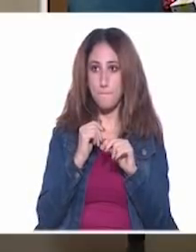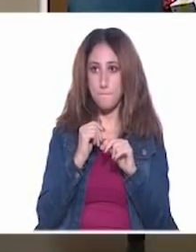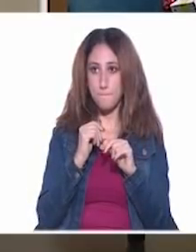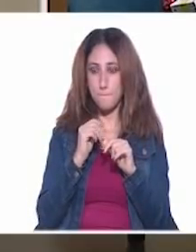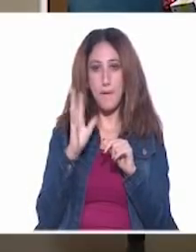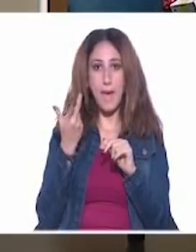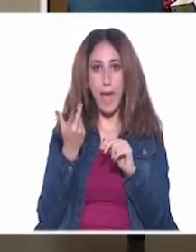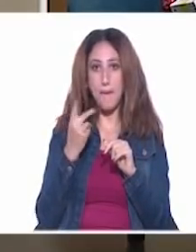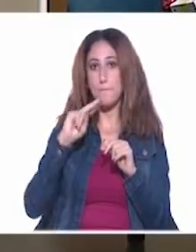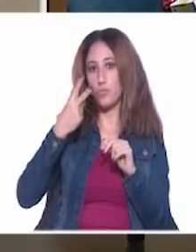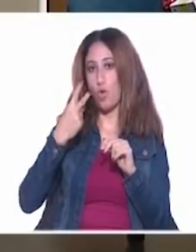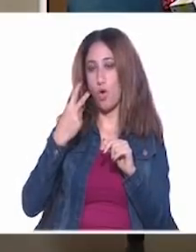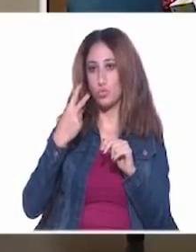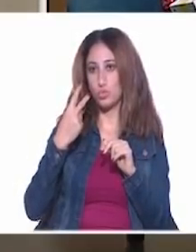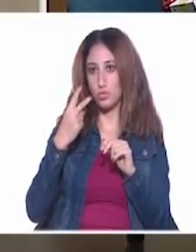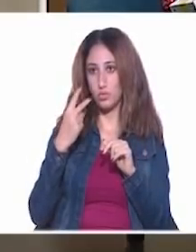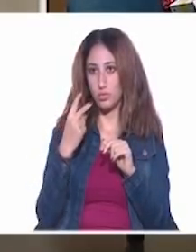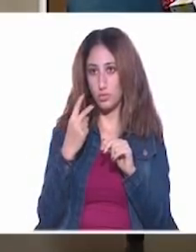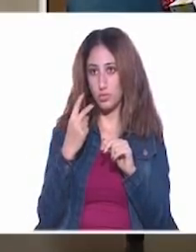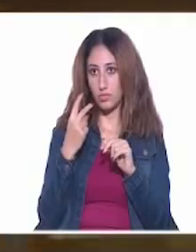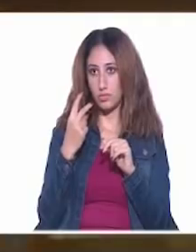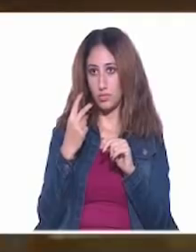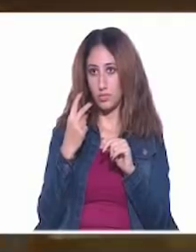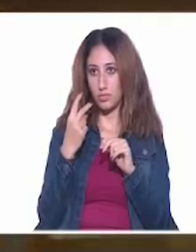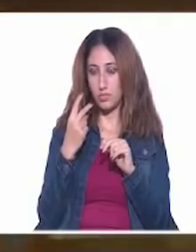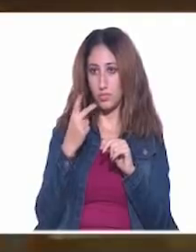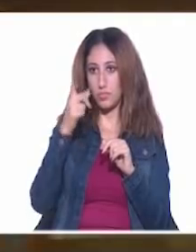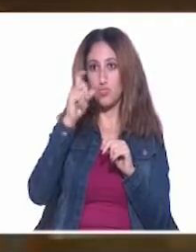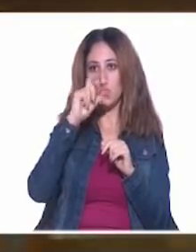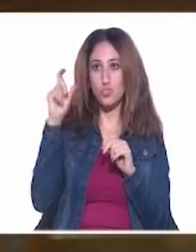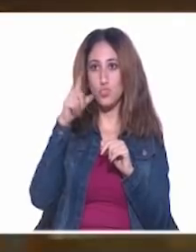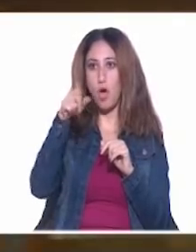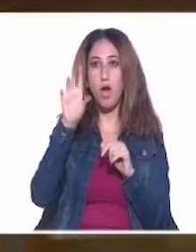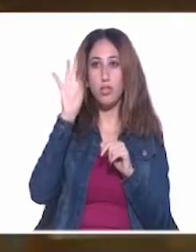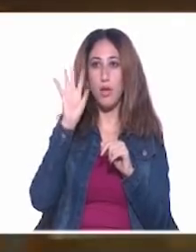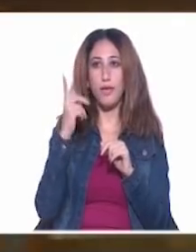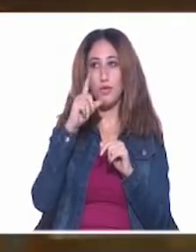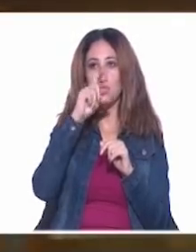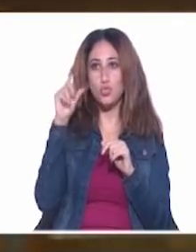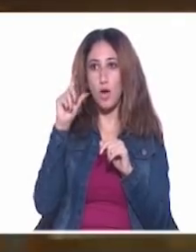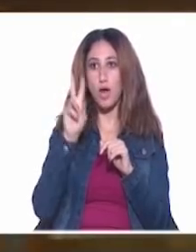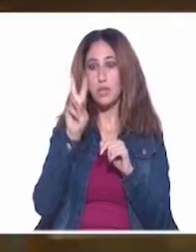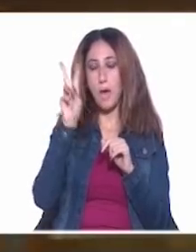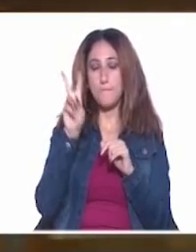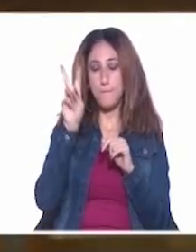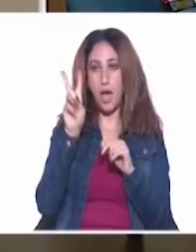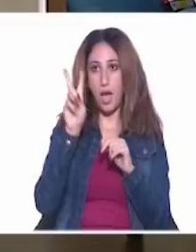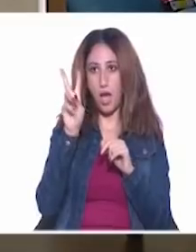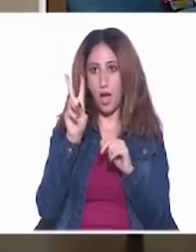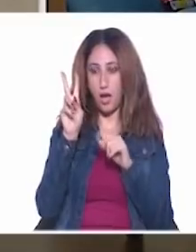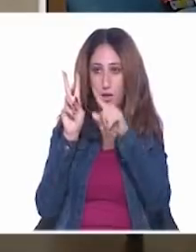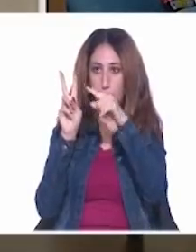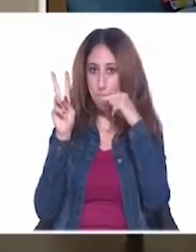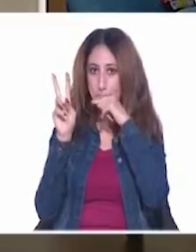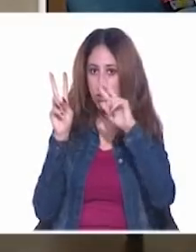كام؟ 12. اي شهر في السنه تختاره؟ شهر 7. 12. خليكي